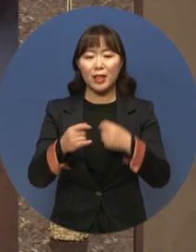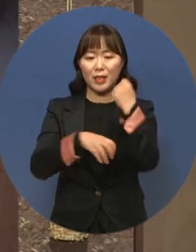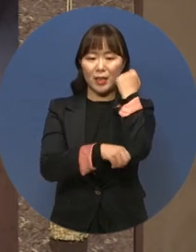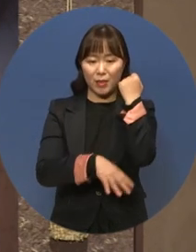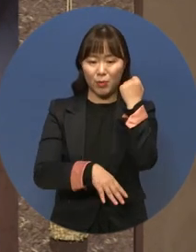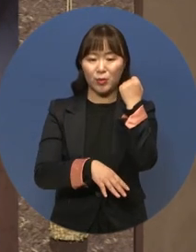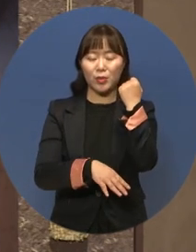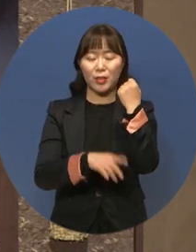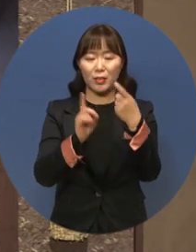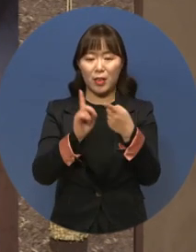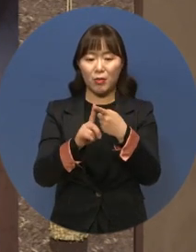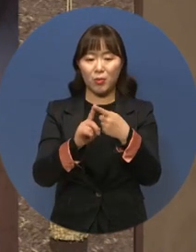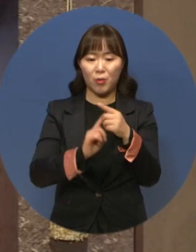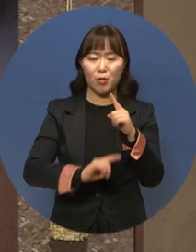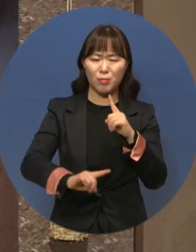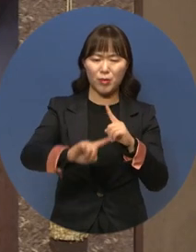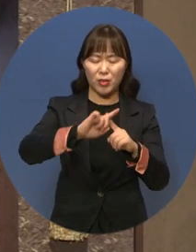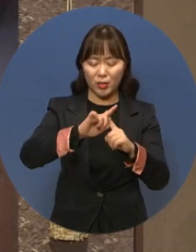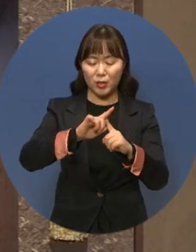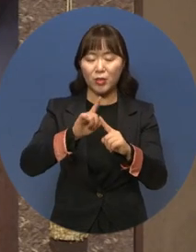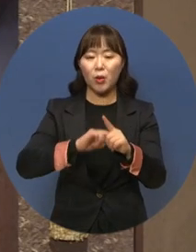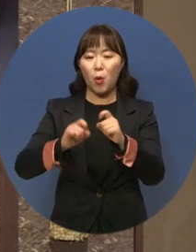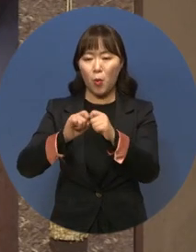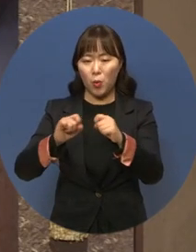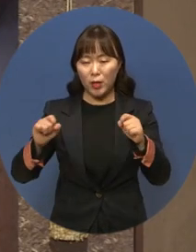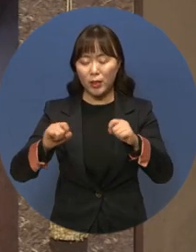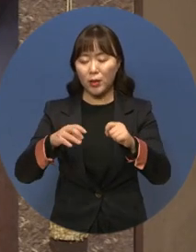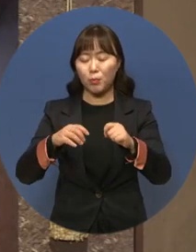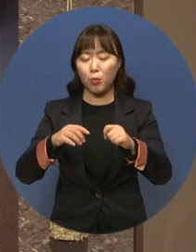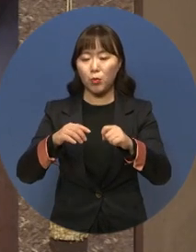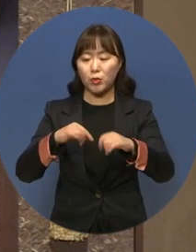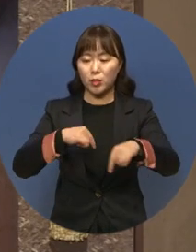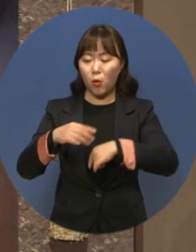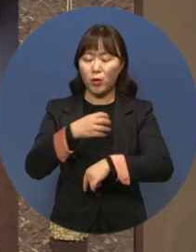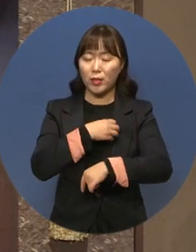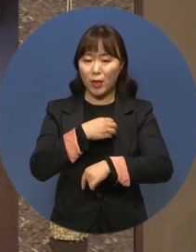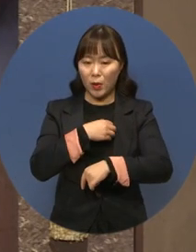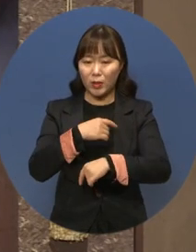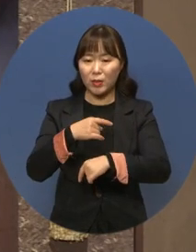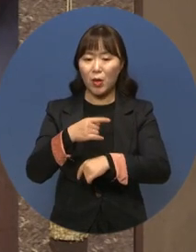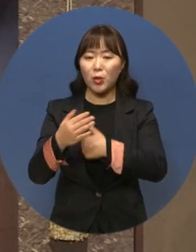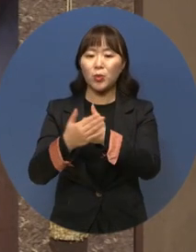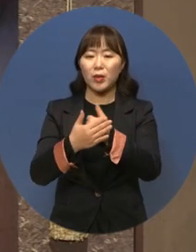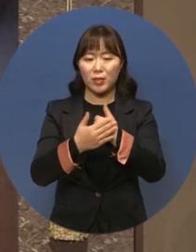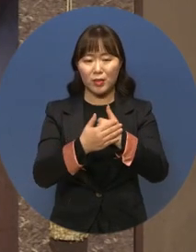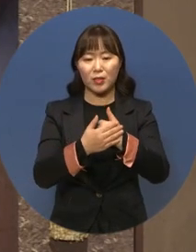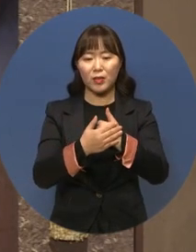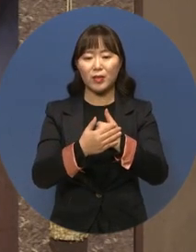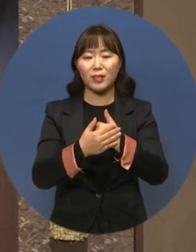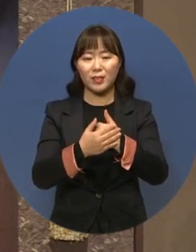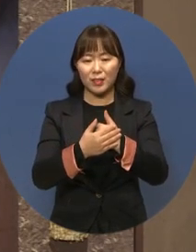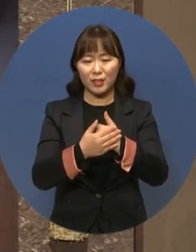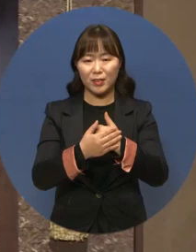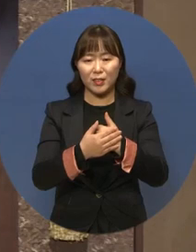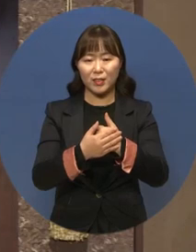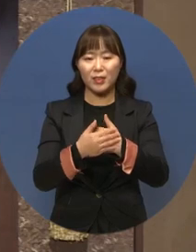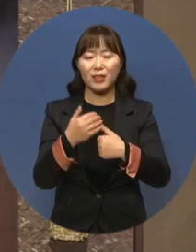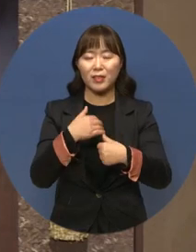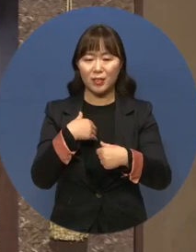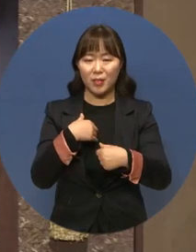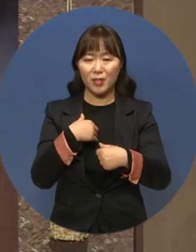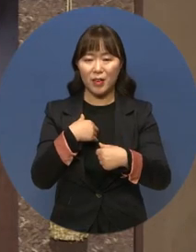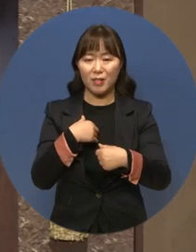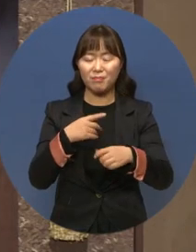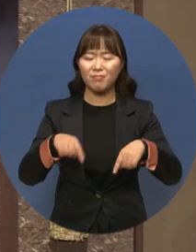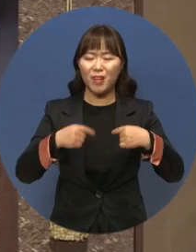기반들을 플러스해서 오래된 당원들이 주위에서 도와줘가지고 예. 그래도 신생을 했지